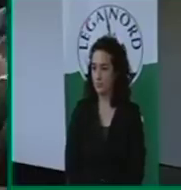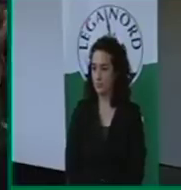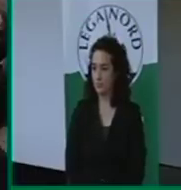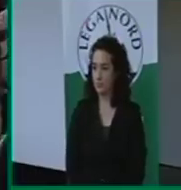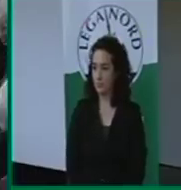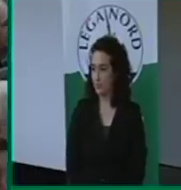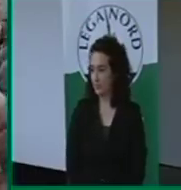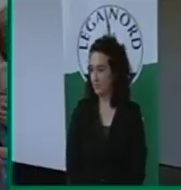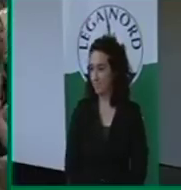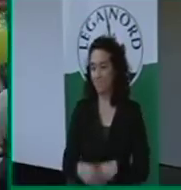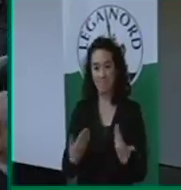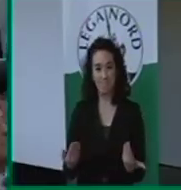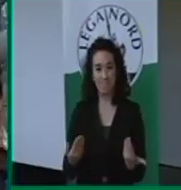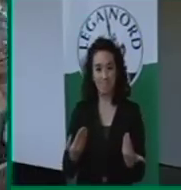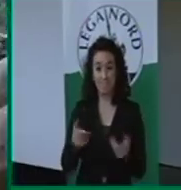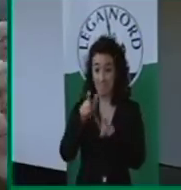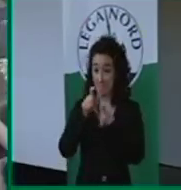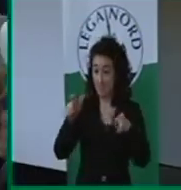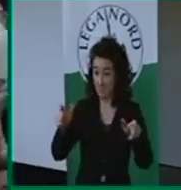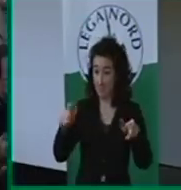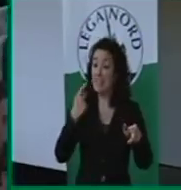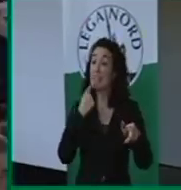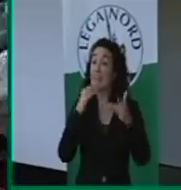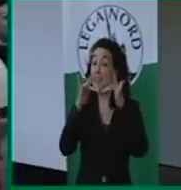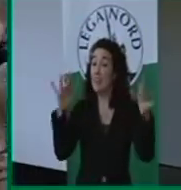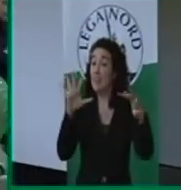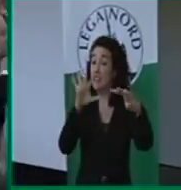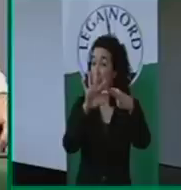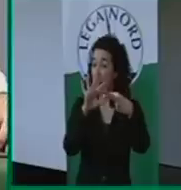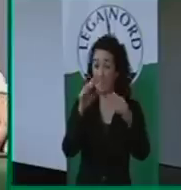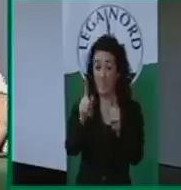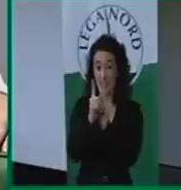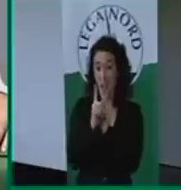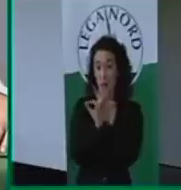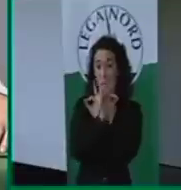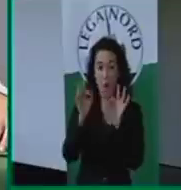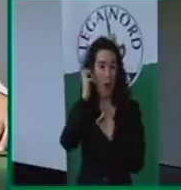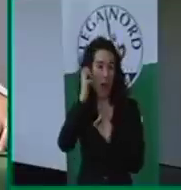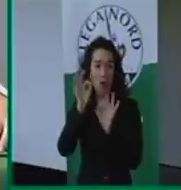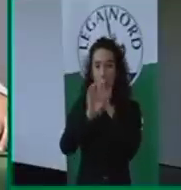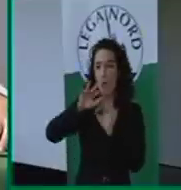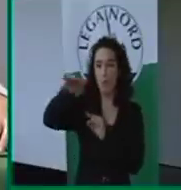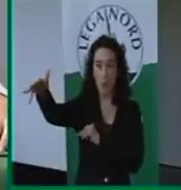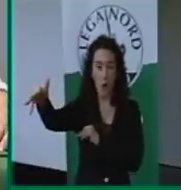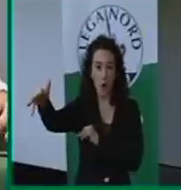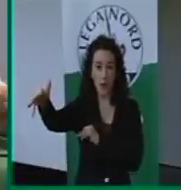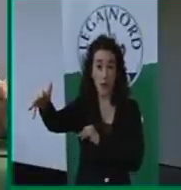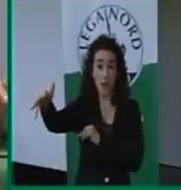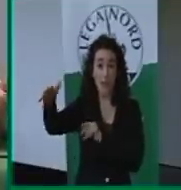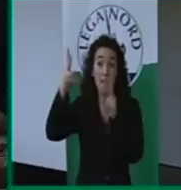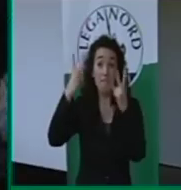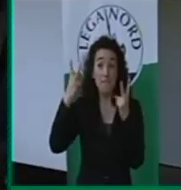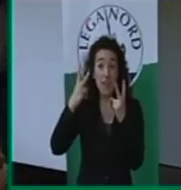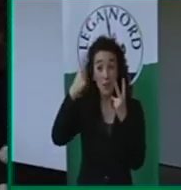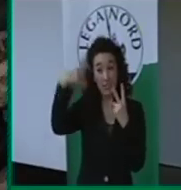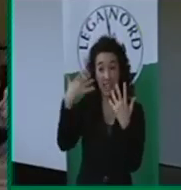verg ricordiamo a chi ci sta seguendo via streaming in diretta radio e soprattutto fuori che magari rumoreggia che la sala